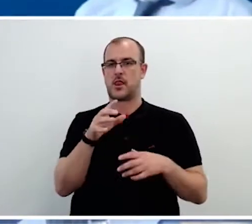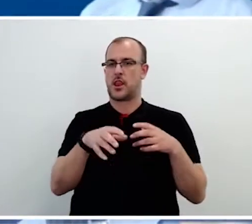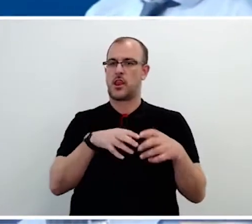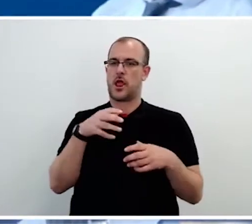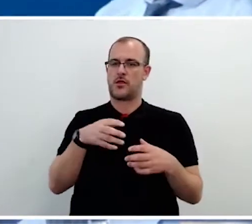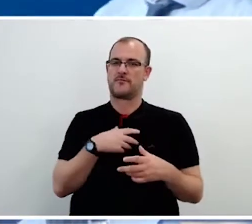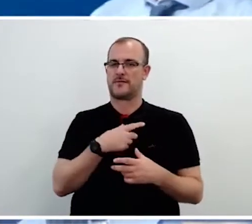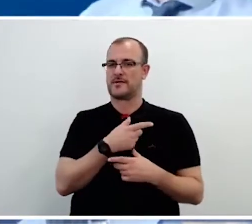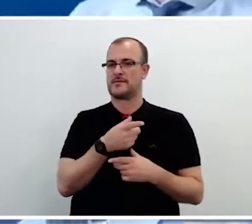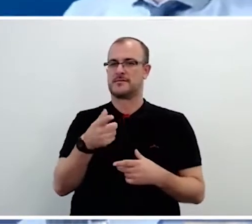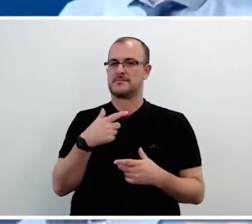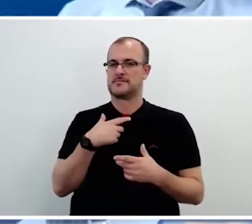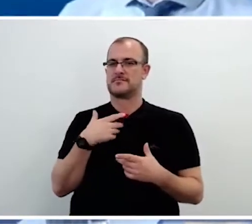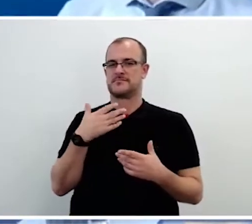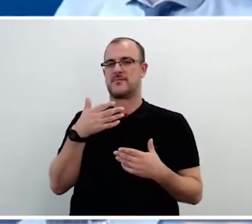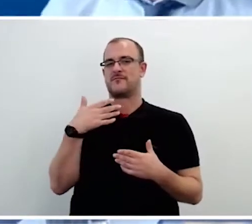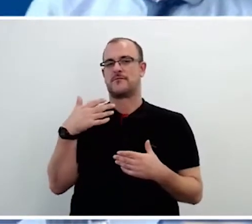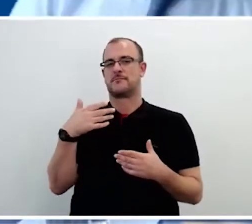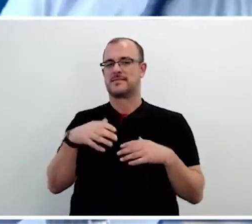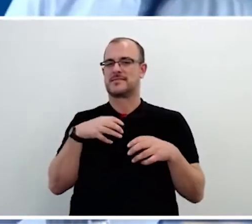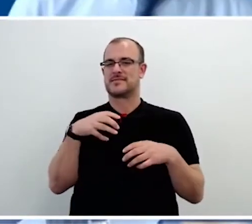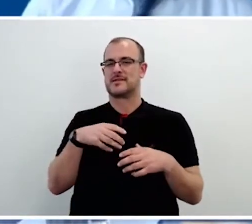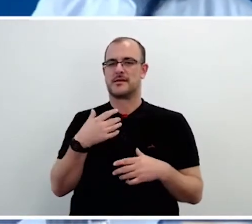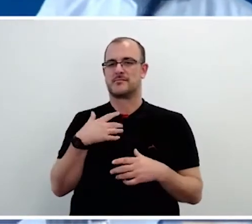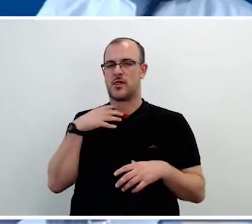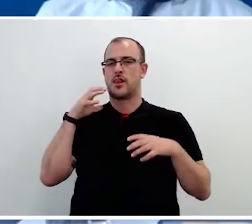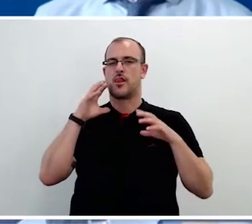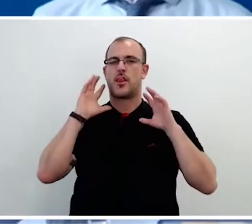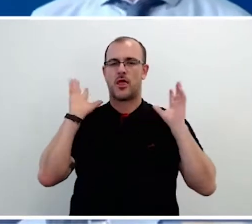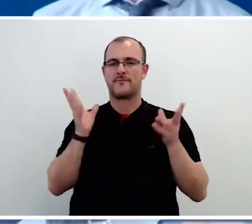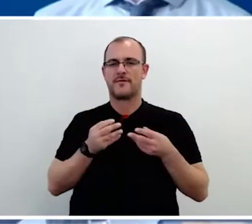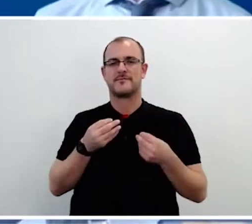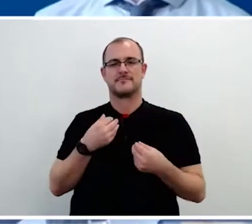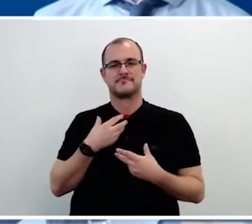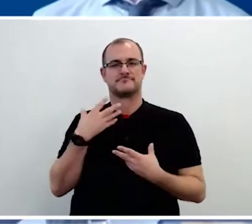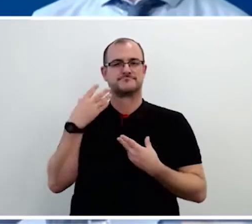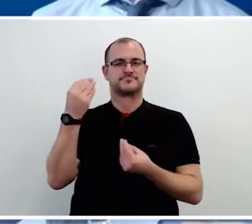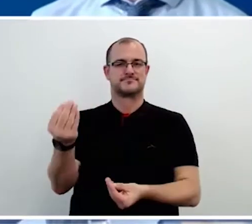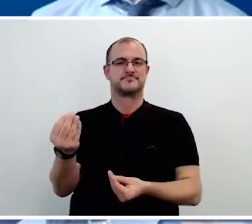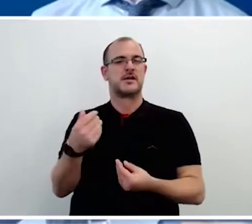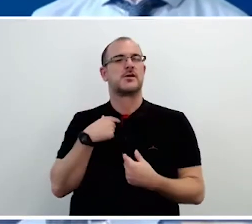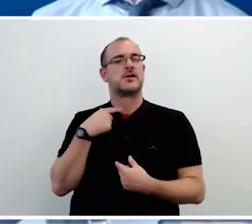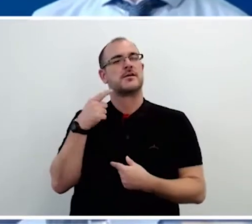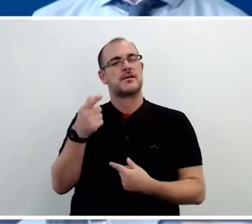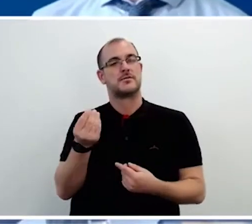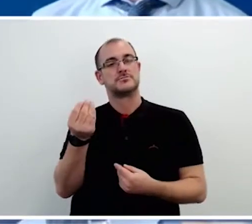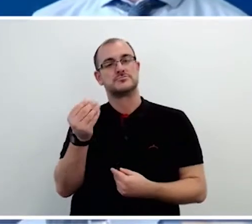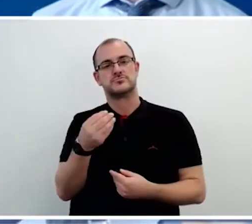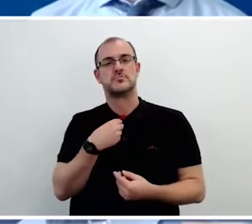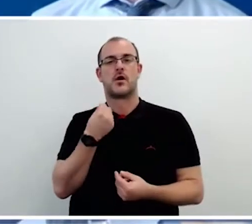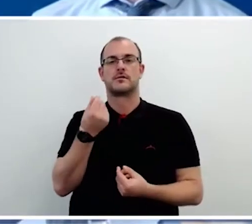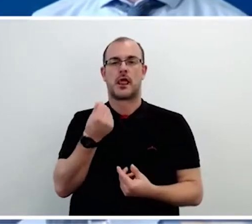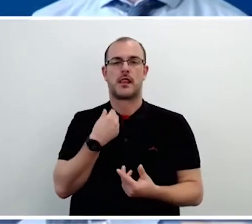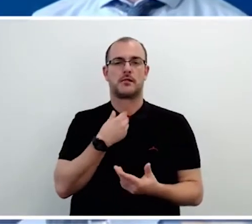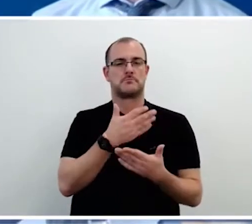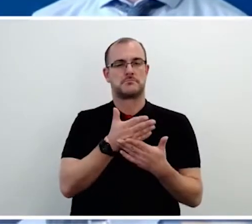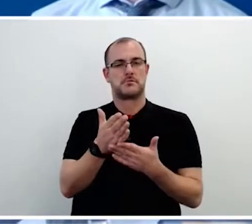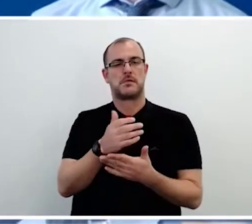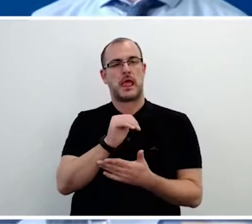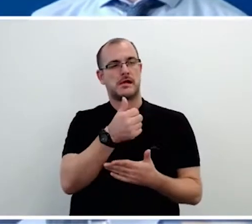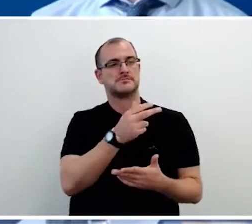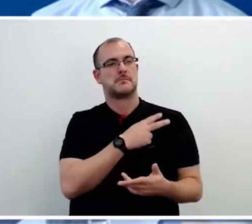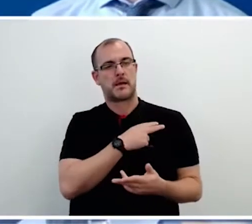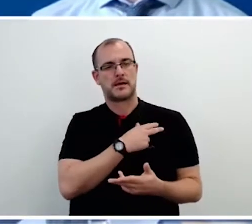hinter uns. Das Wappentier von Hessen ist der Löwe. Und zu den Löwen haben wir zusätzlich dann auch noch Gelder verteilt für den ersten